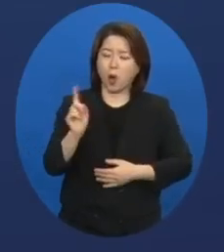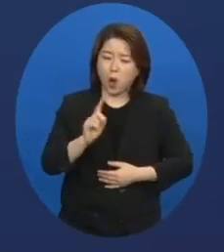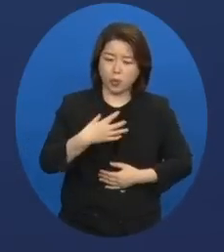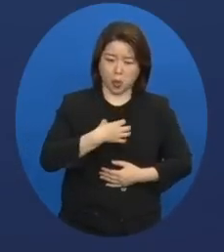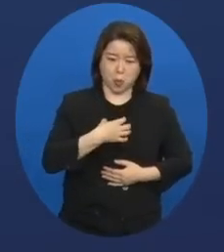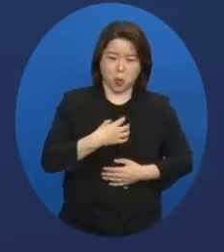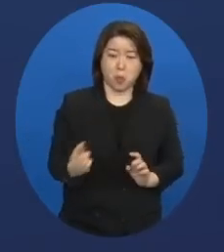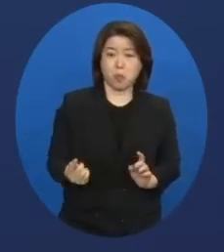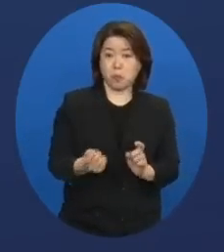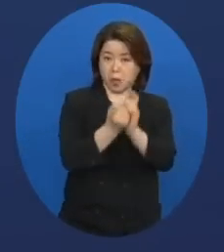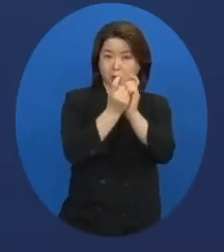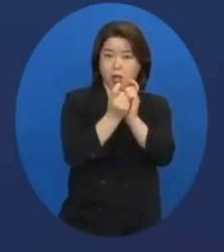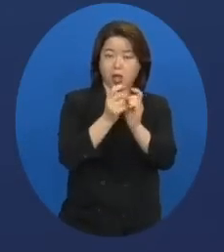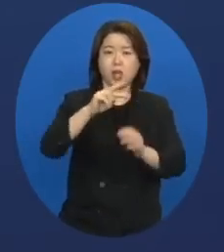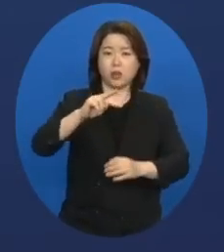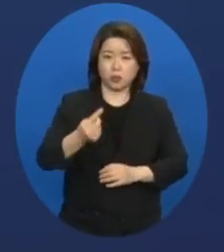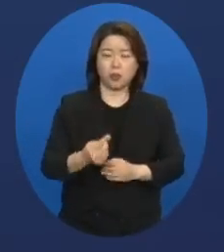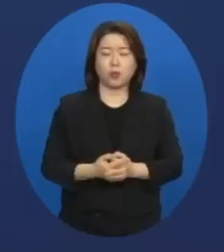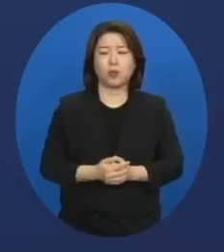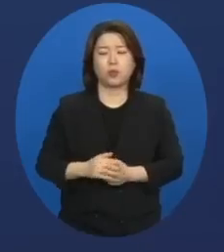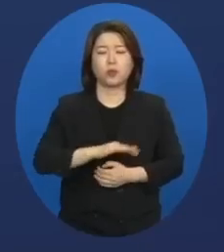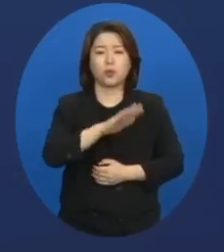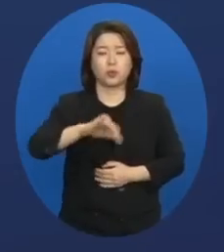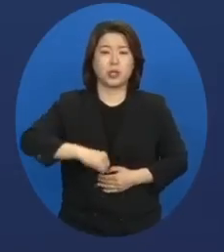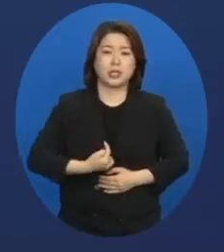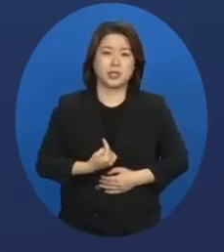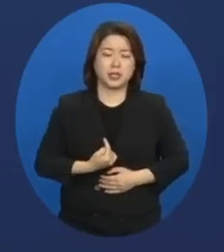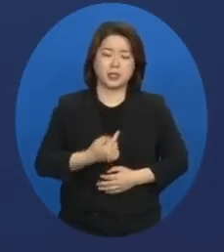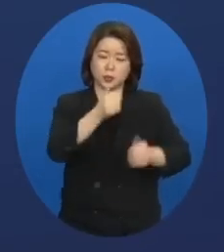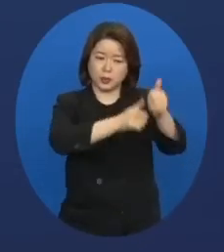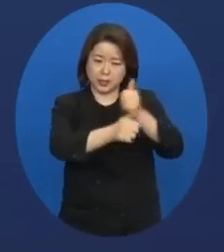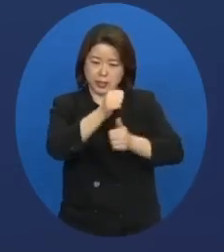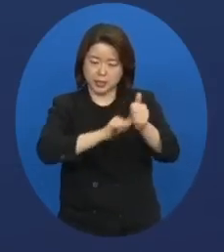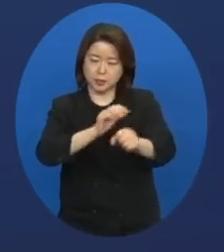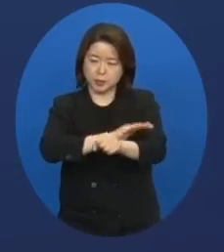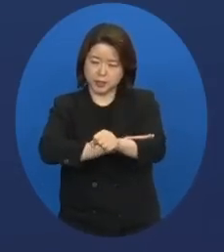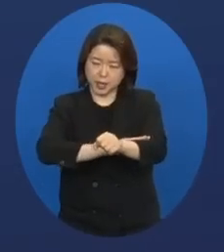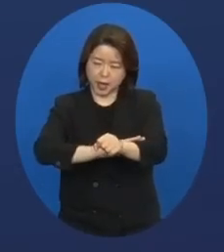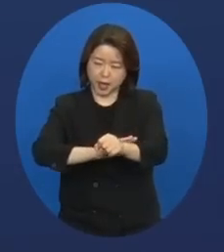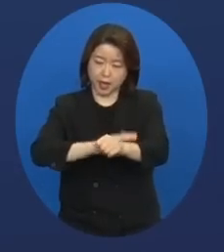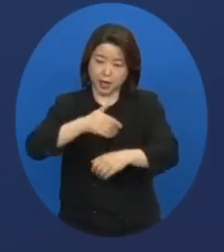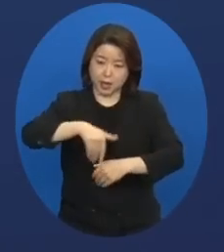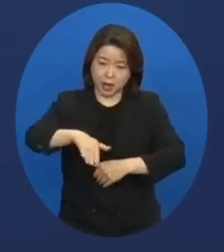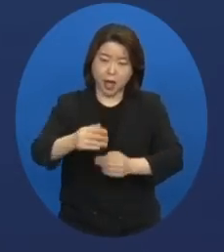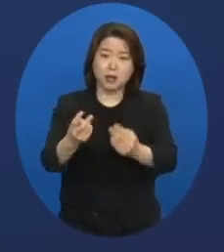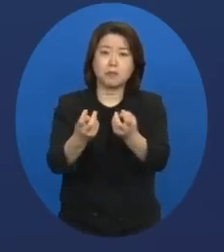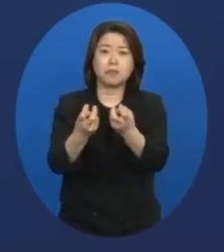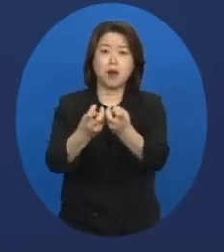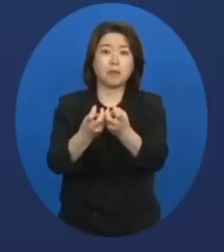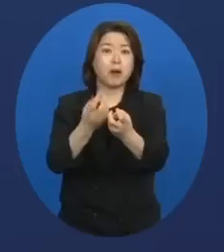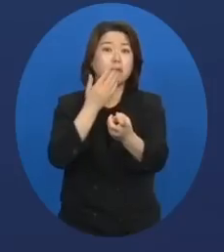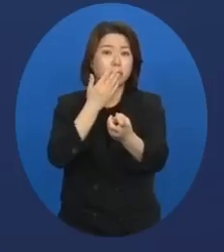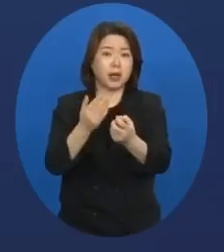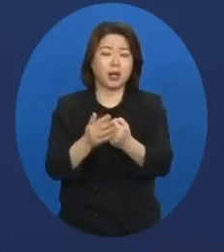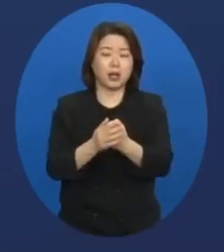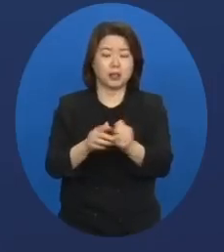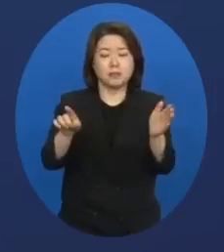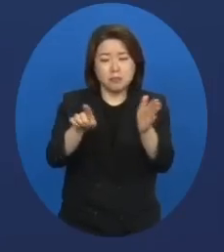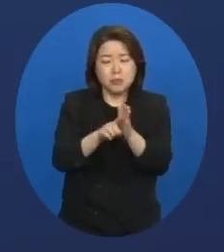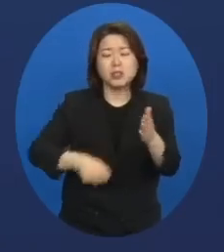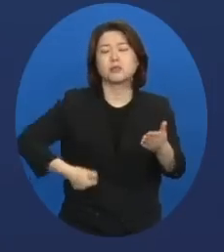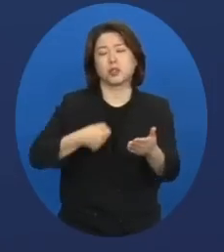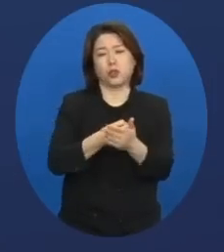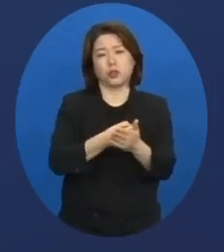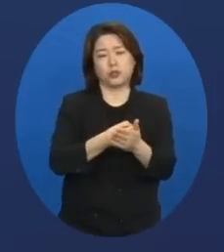위기 상황에도 우리 자신도 우리 후손도 잘 되는 길로 가게 됩니다. 믿음이 결정하는 거예요.